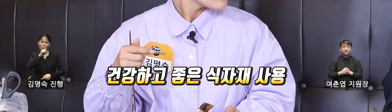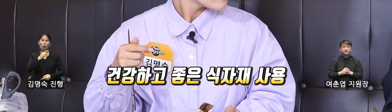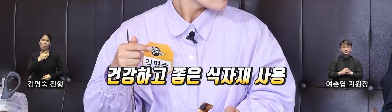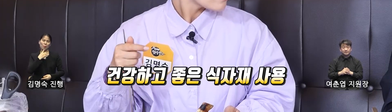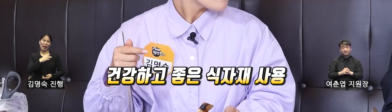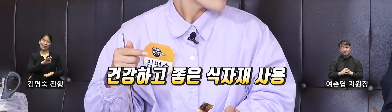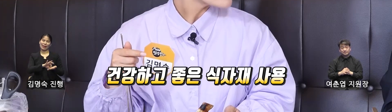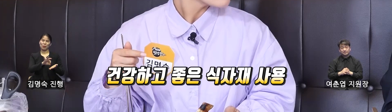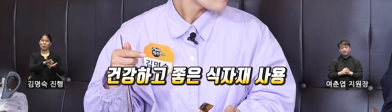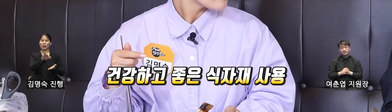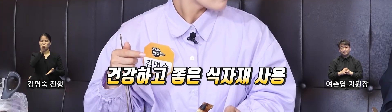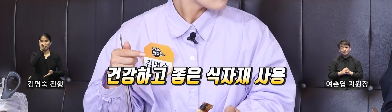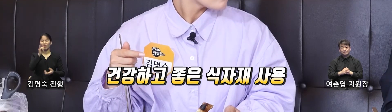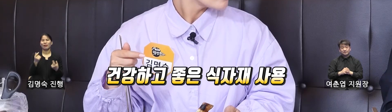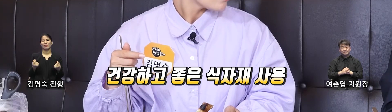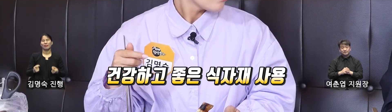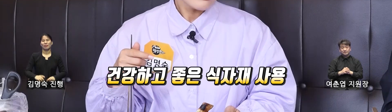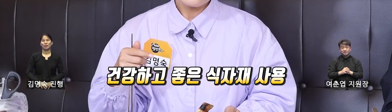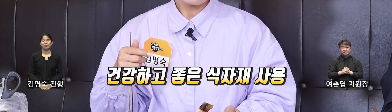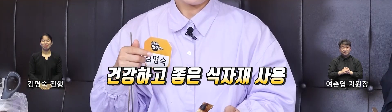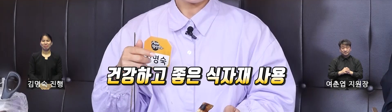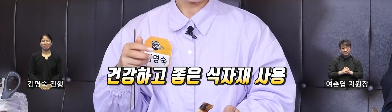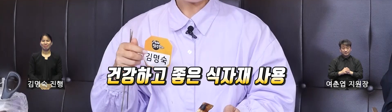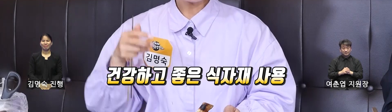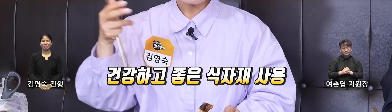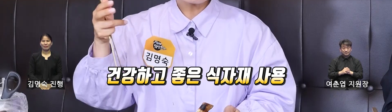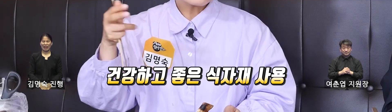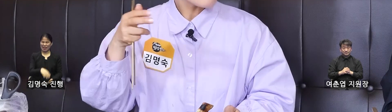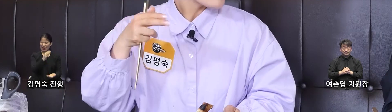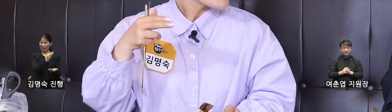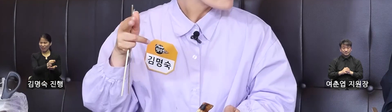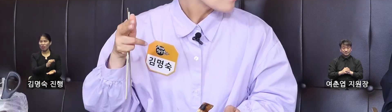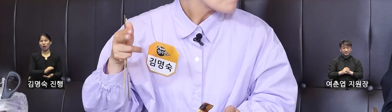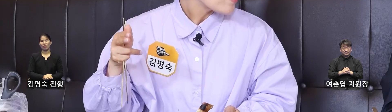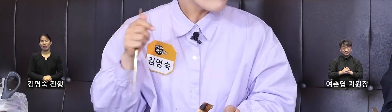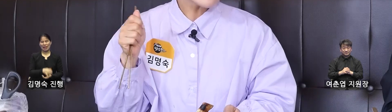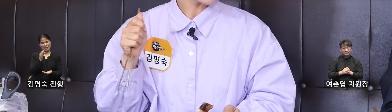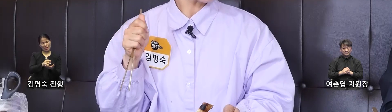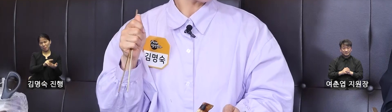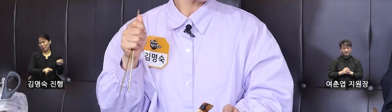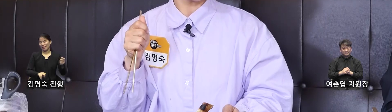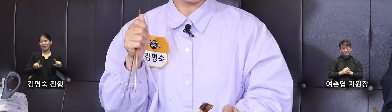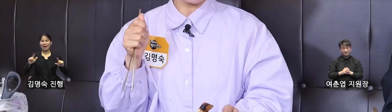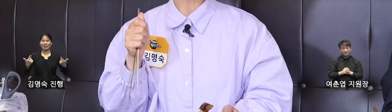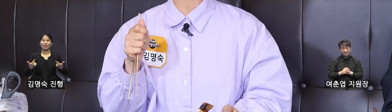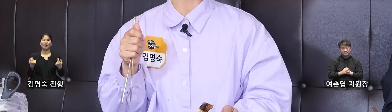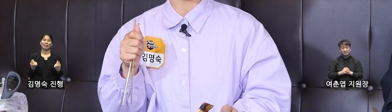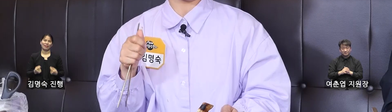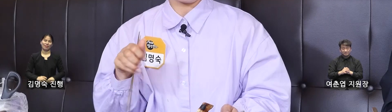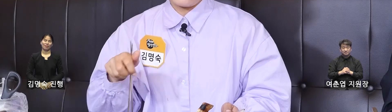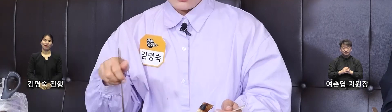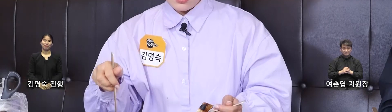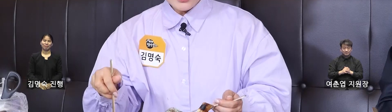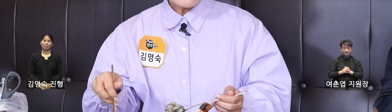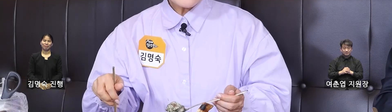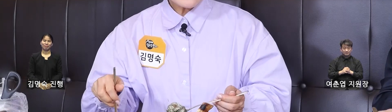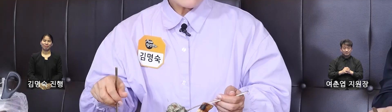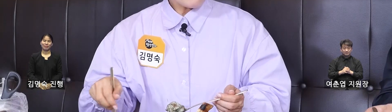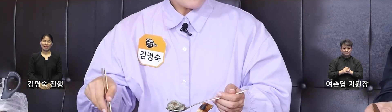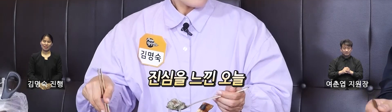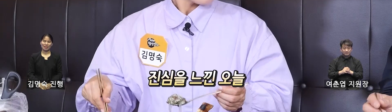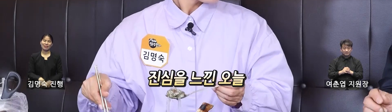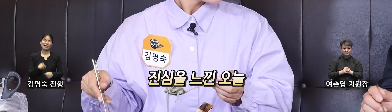거를 사용하시는 것 같아요. 그러니까 뭐 싼 거 갖고서 뭐 이렇게 싸게 팔고 이러시는 분이 아닌 것 같아요. 그러니까